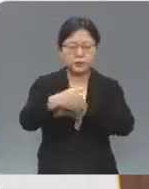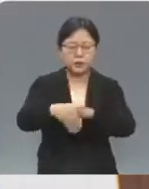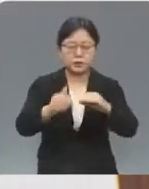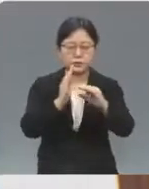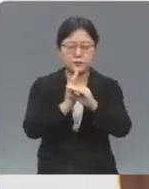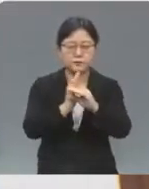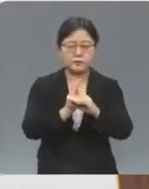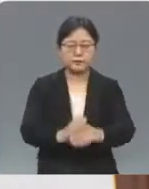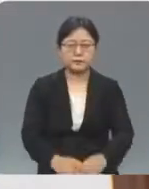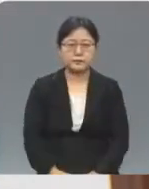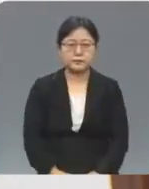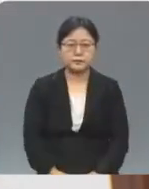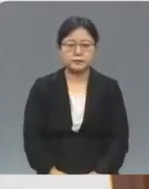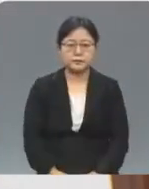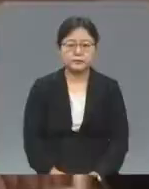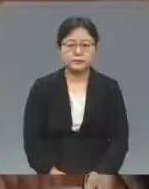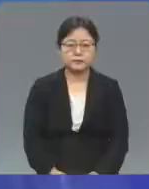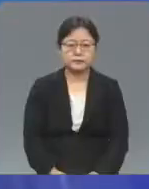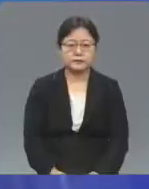예정입니다